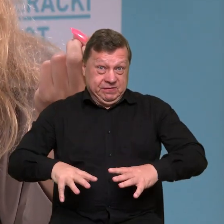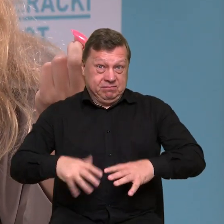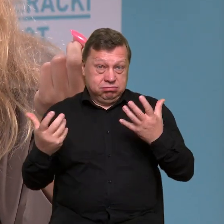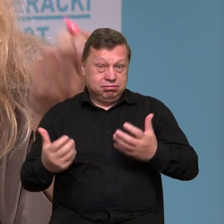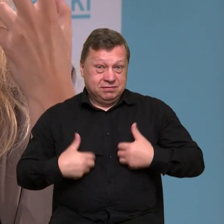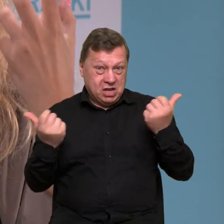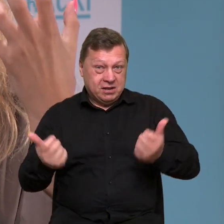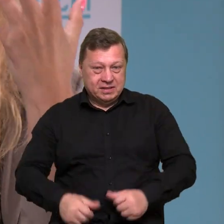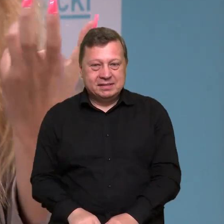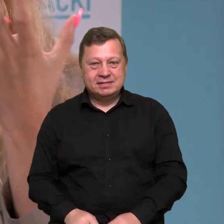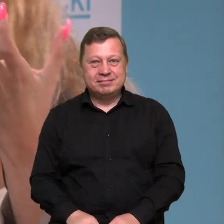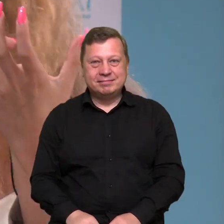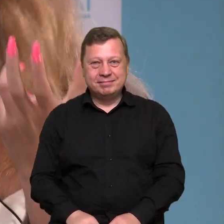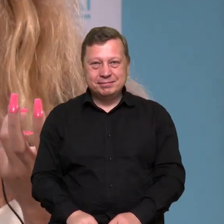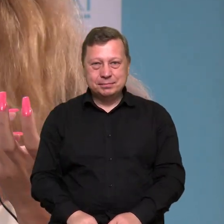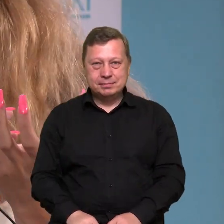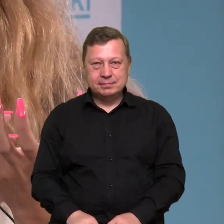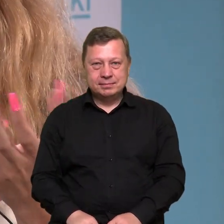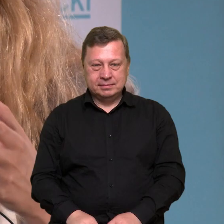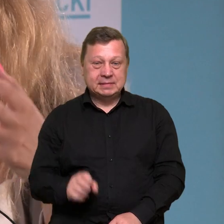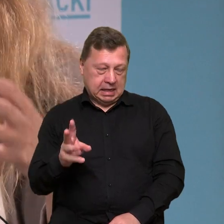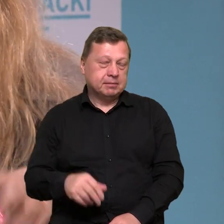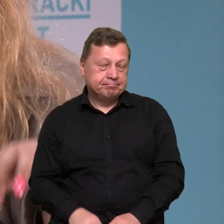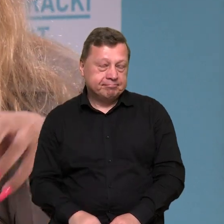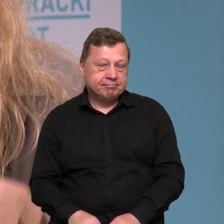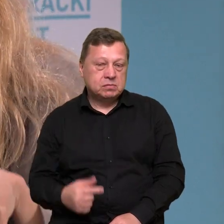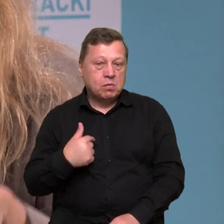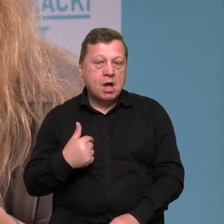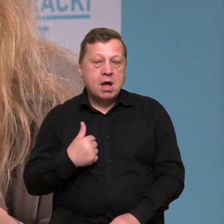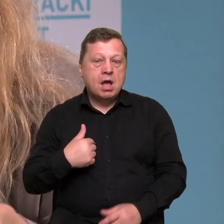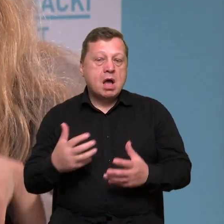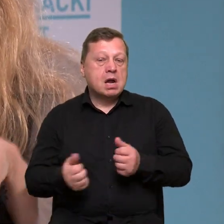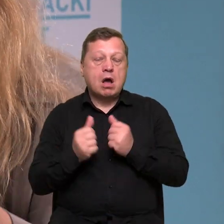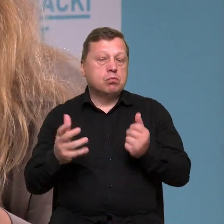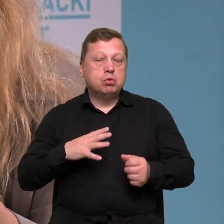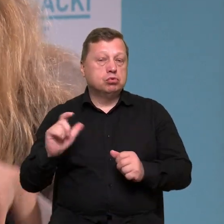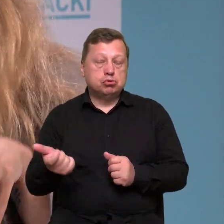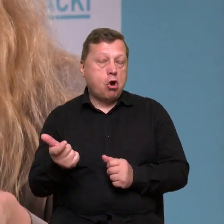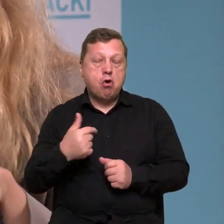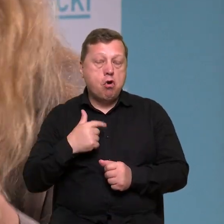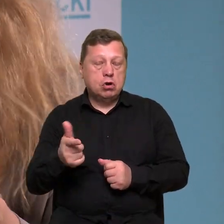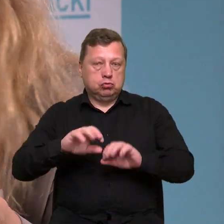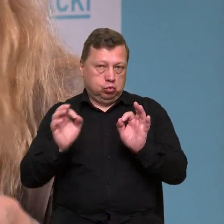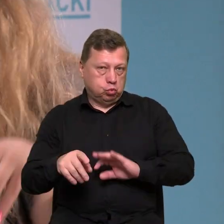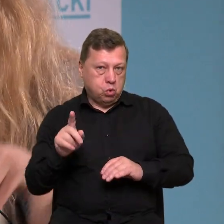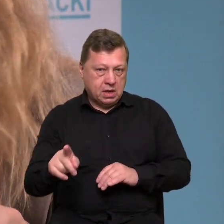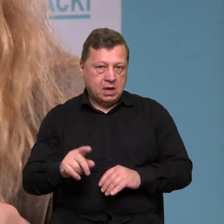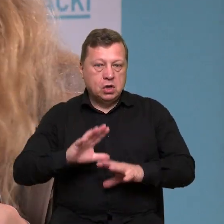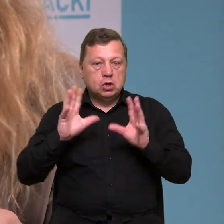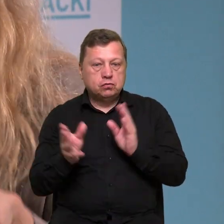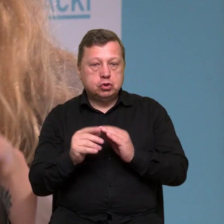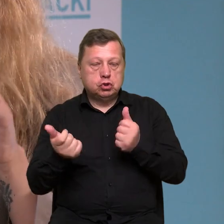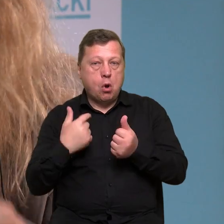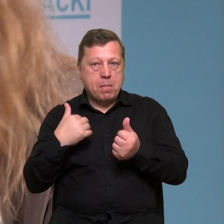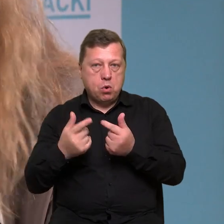jest... Oder meine Rettung war immer Kunst. Tak. Moim ratunkiem zawsze była sztuka. Wszystko jedno, co się działo,